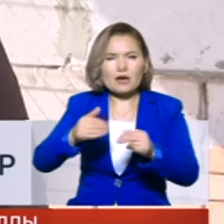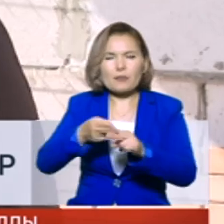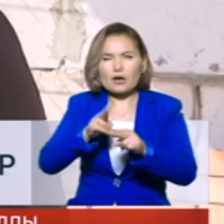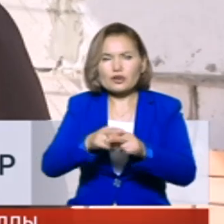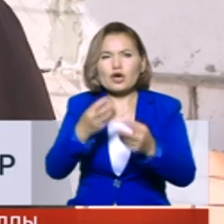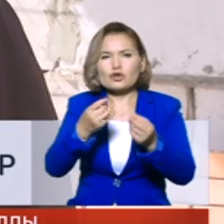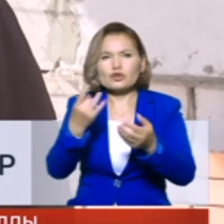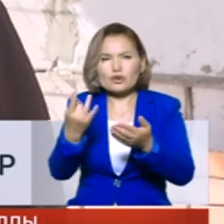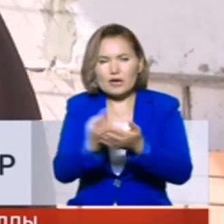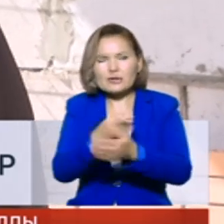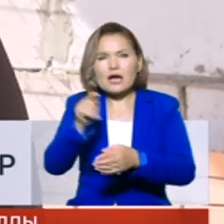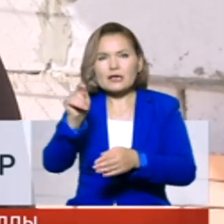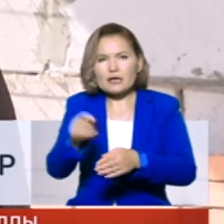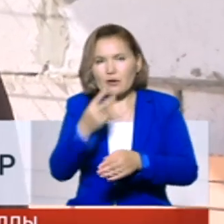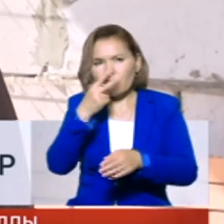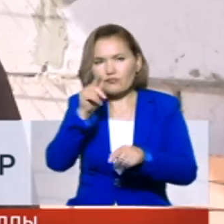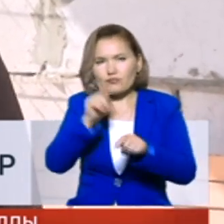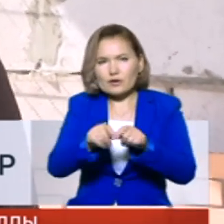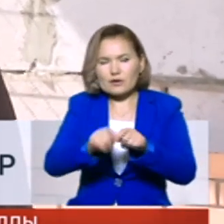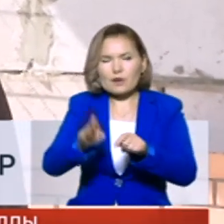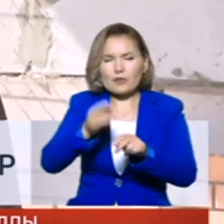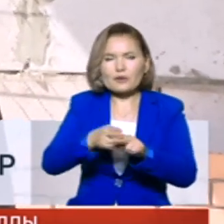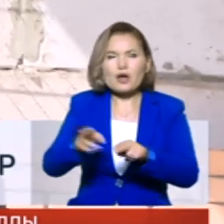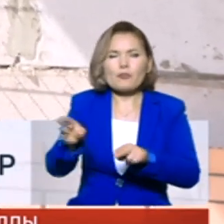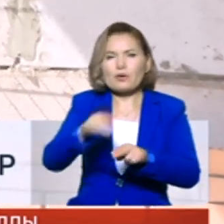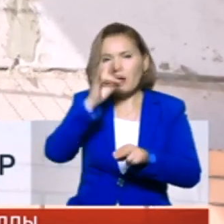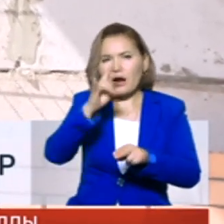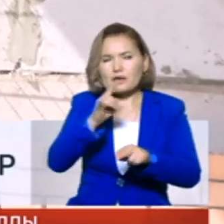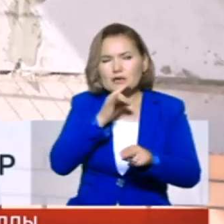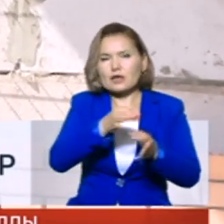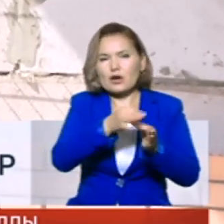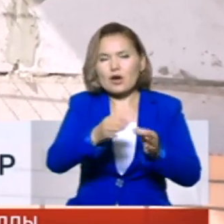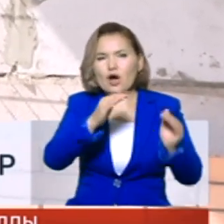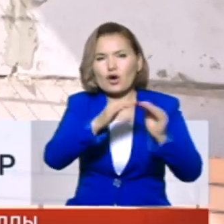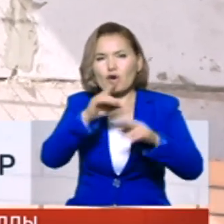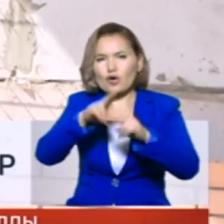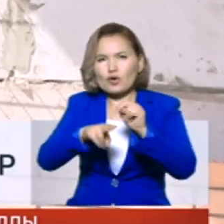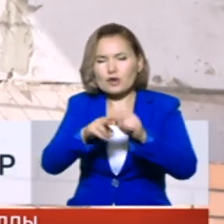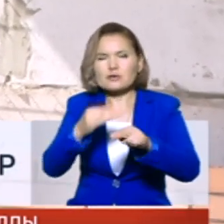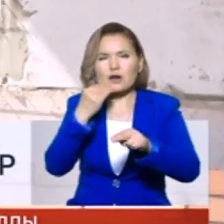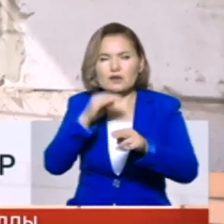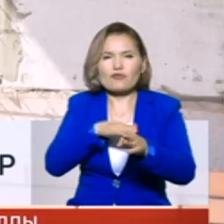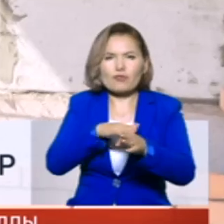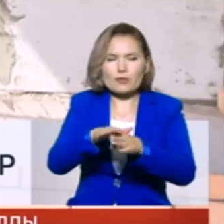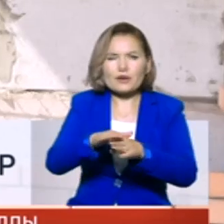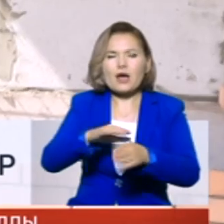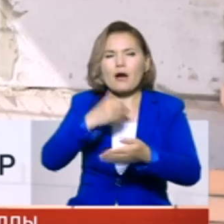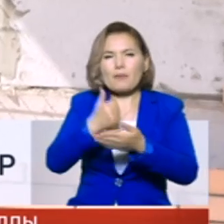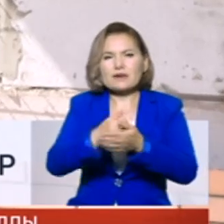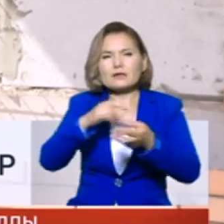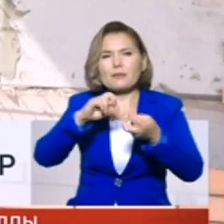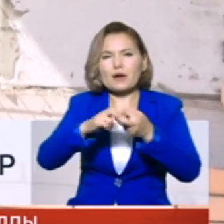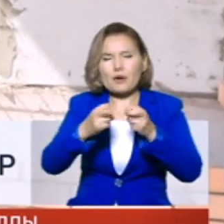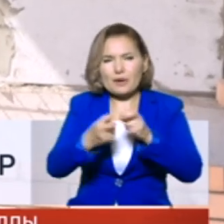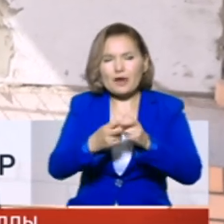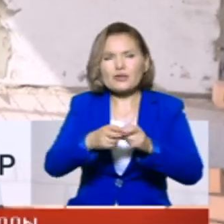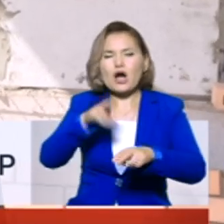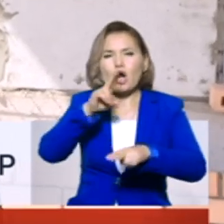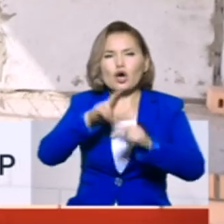тағы келемін. Қазір бүкіл Қазақстанда осындай құрылыс жүріп жатырмыз. Ең алдымен басты проблема